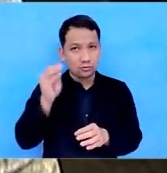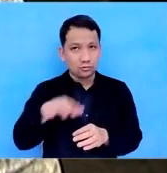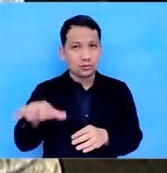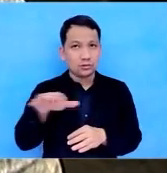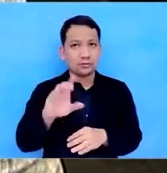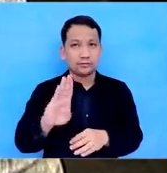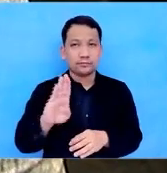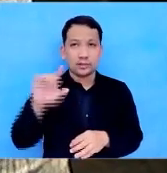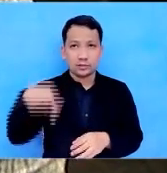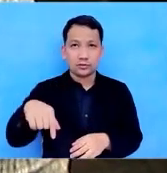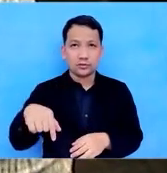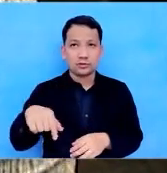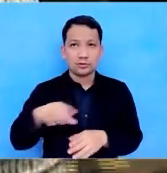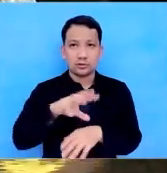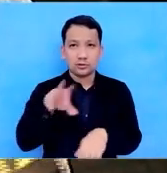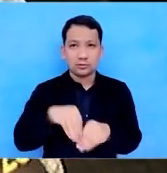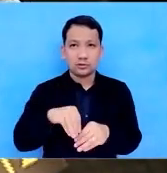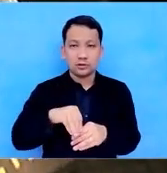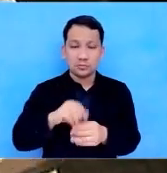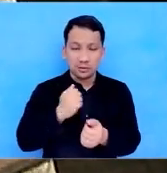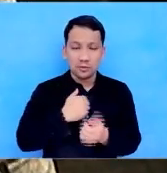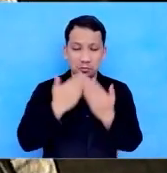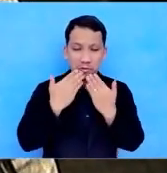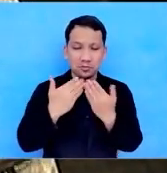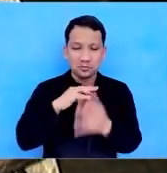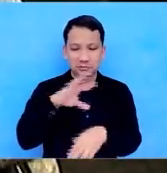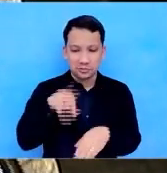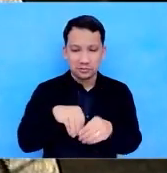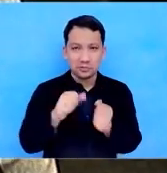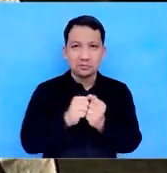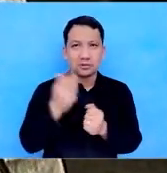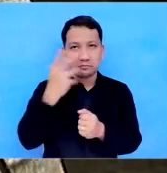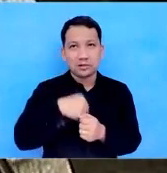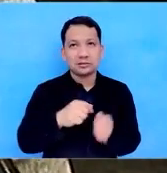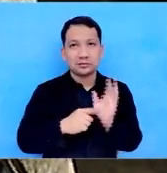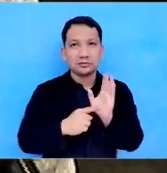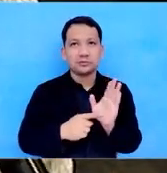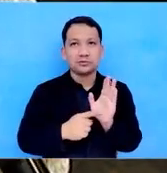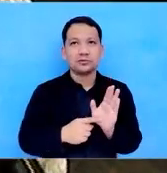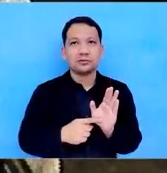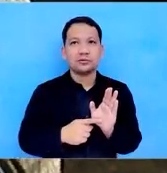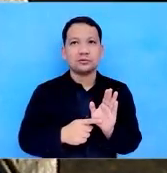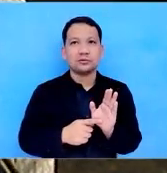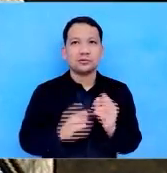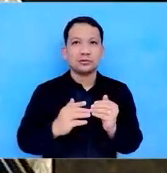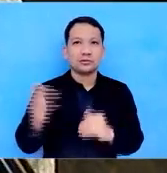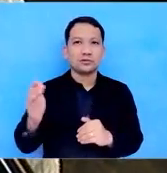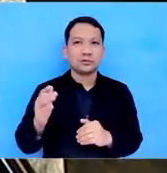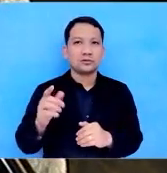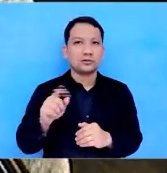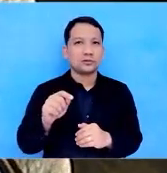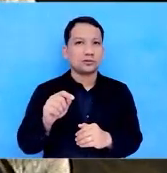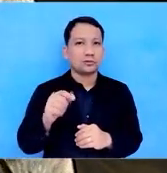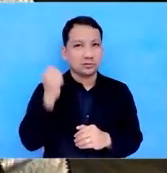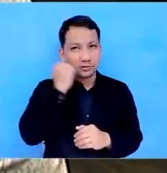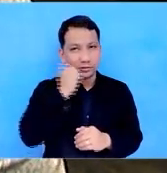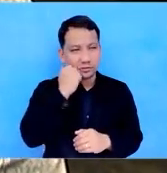Batang Quiapo at napasama ako sa napakagandang show nila. Everyday na pumupunta ako sa set, dinadama